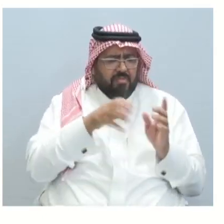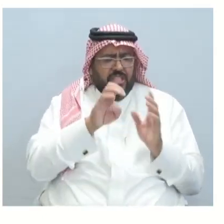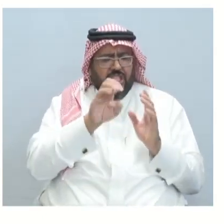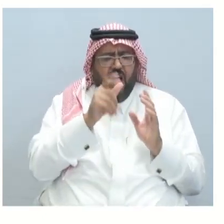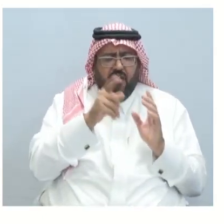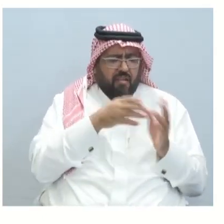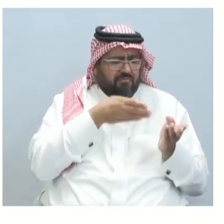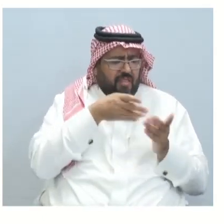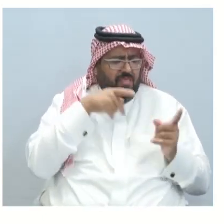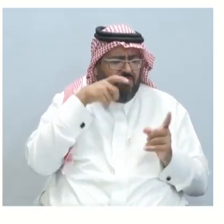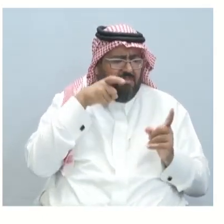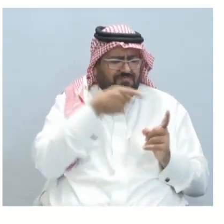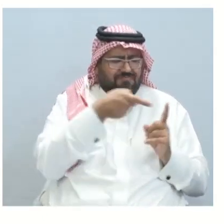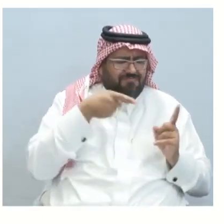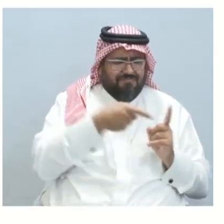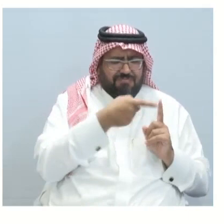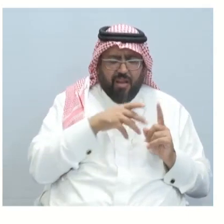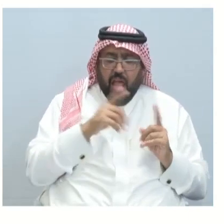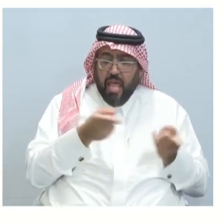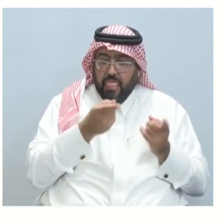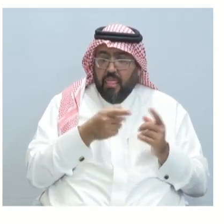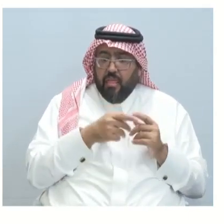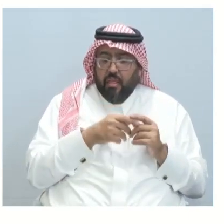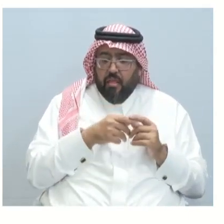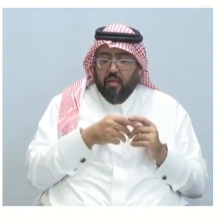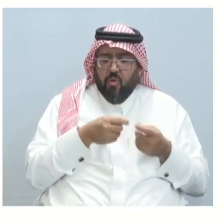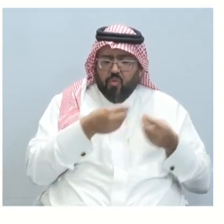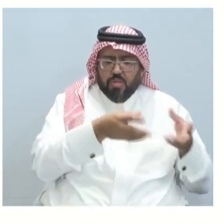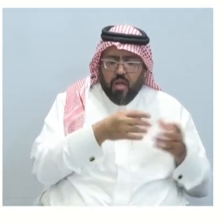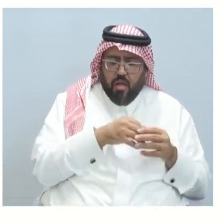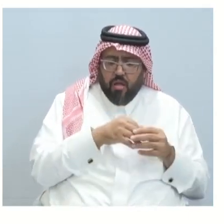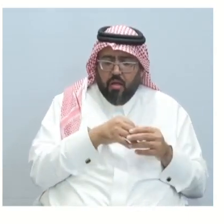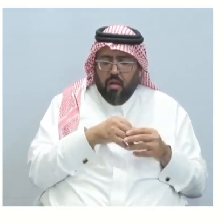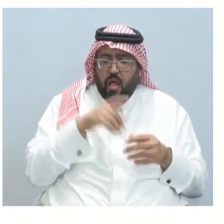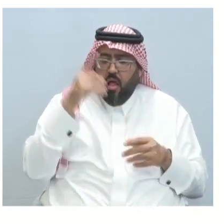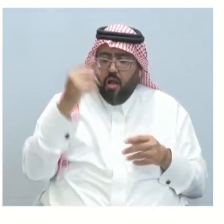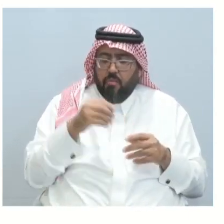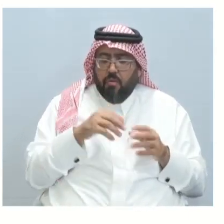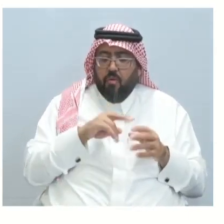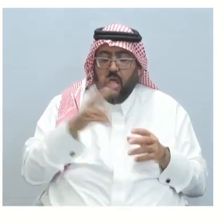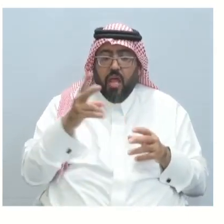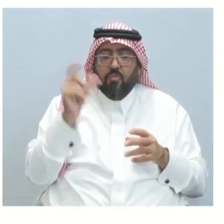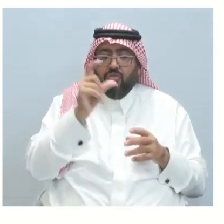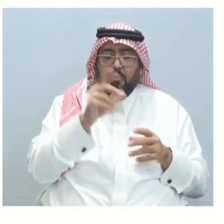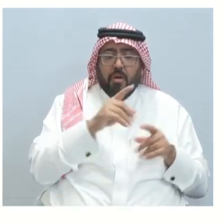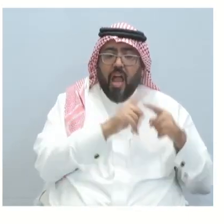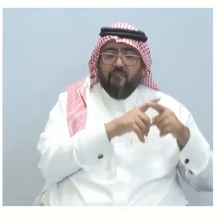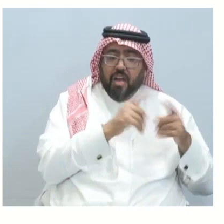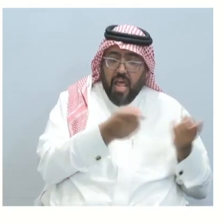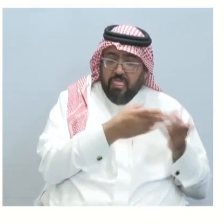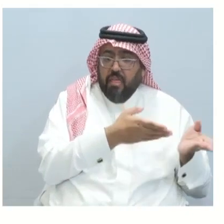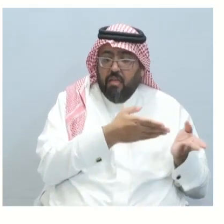مسلم احسنتم نقول لا تجوز لماذا لان الله تعالى امرنا بعدم اذيه الجار كما